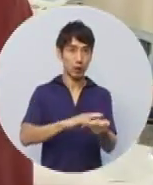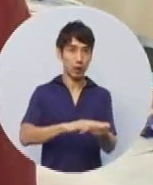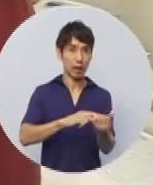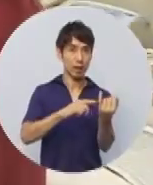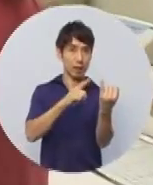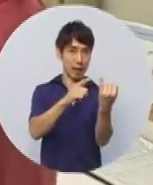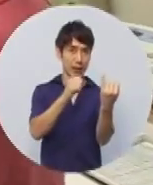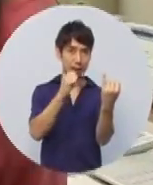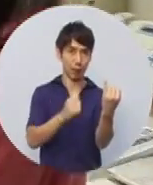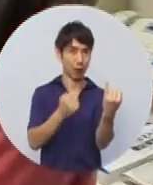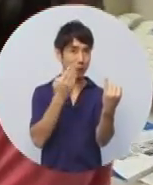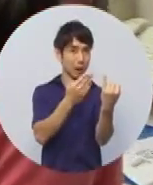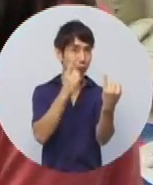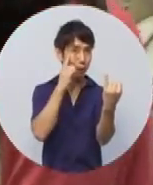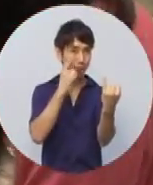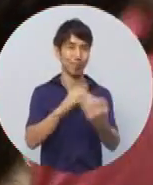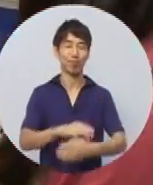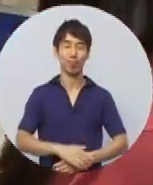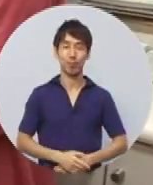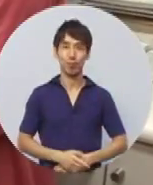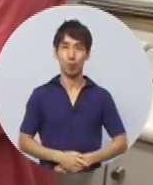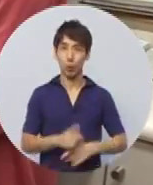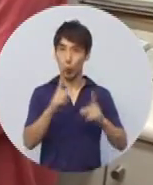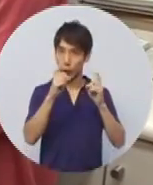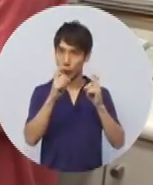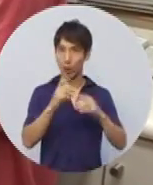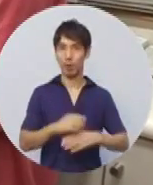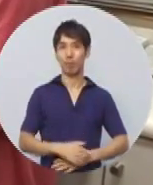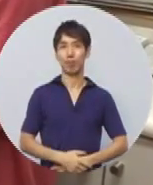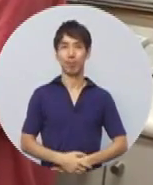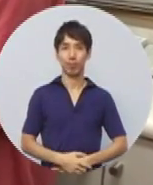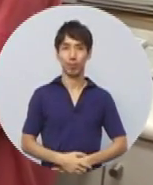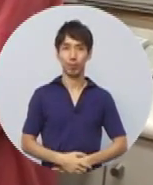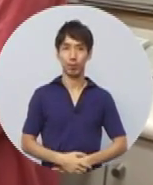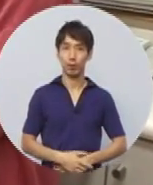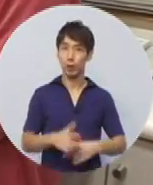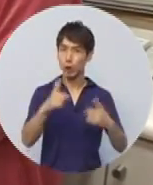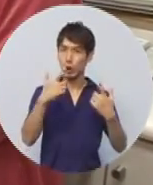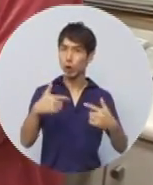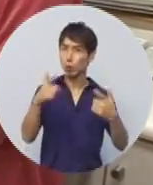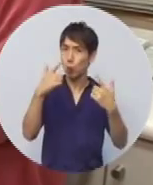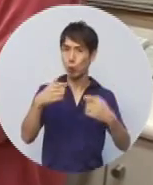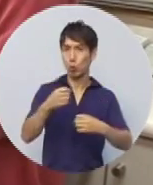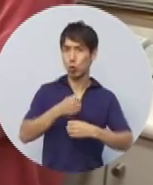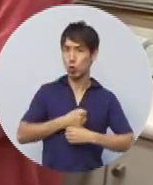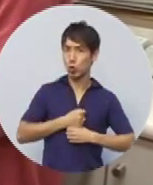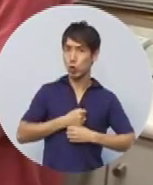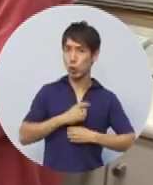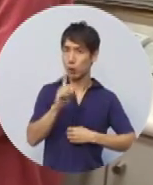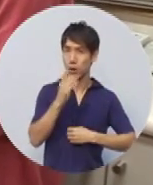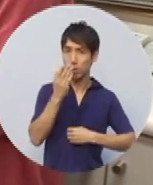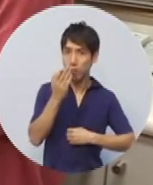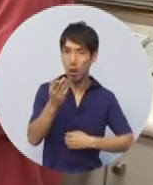ょう。こんにちは。 こんにちは。 いつも心がけていることは何でしょうか？